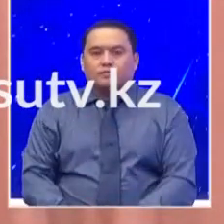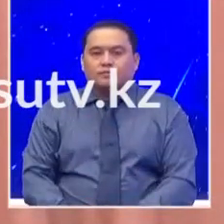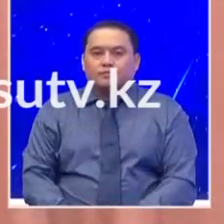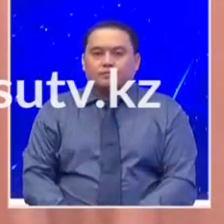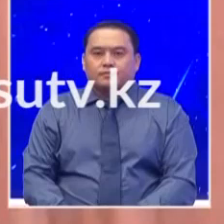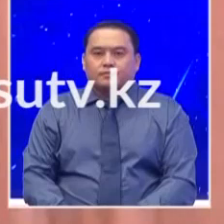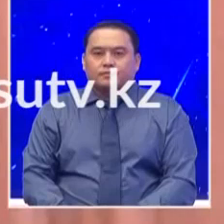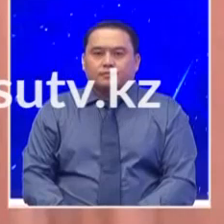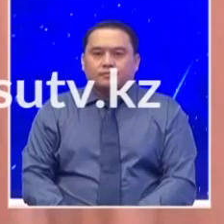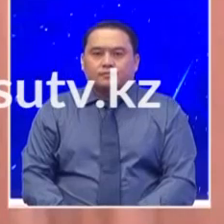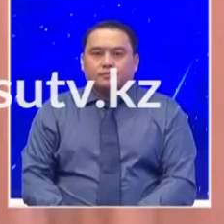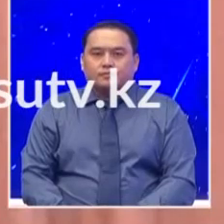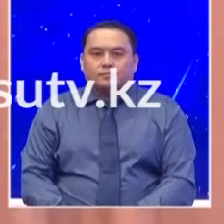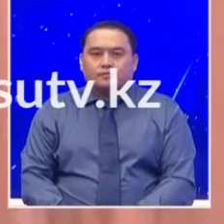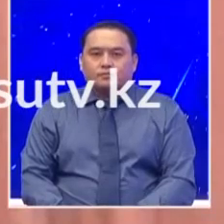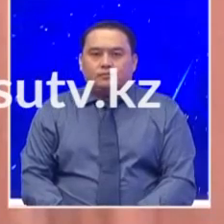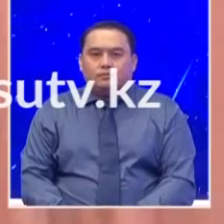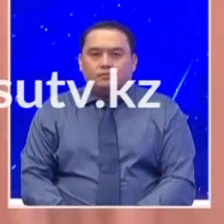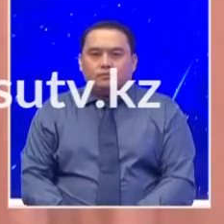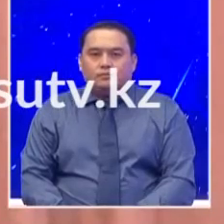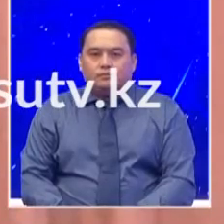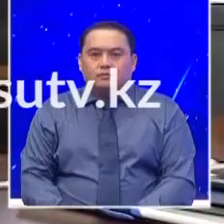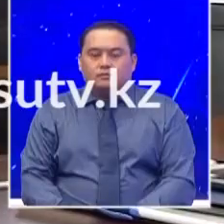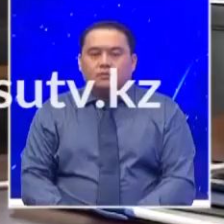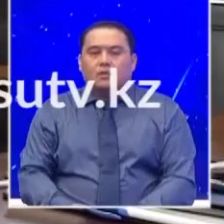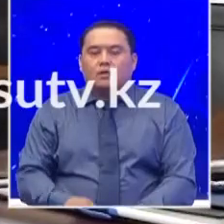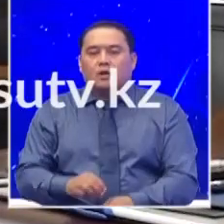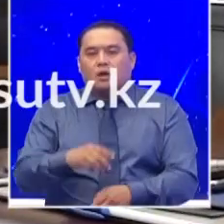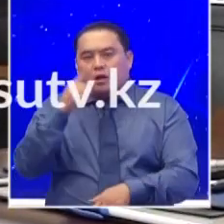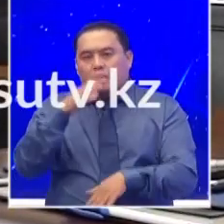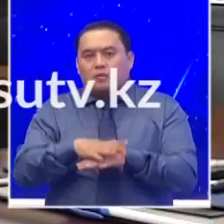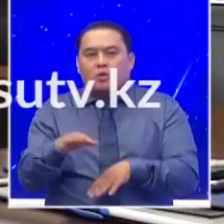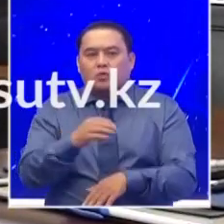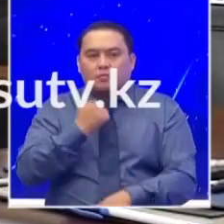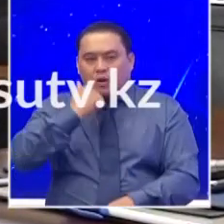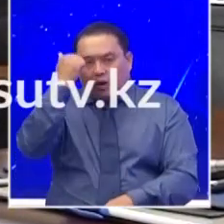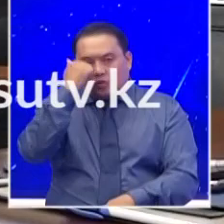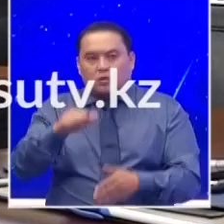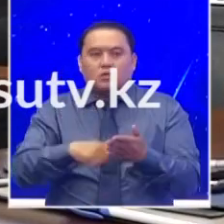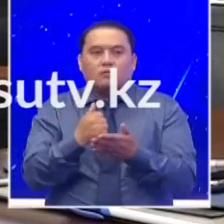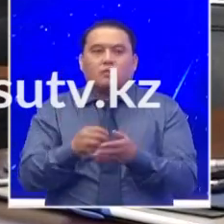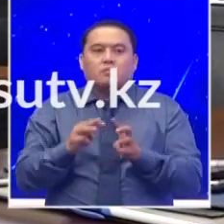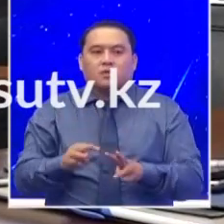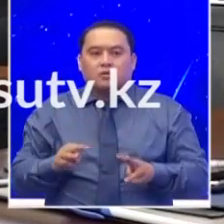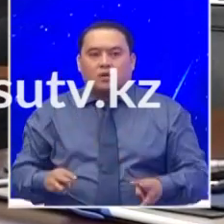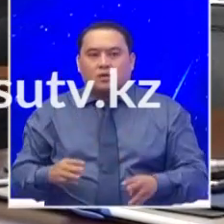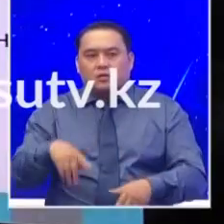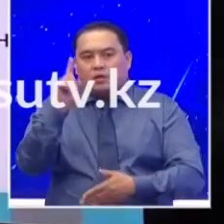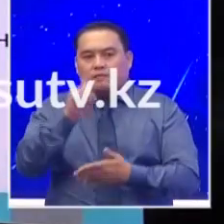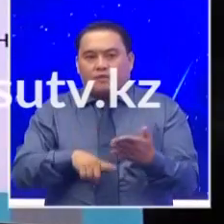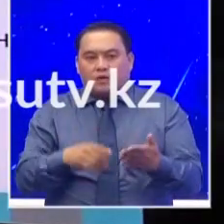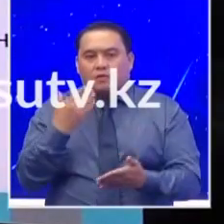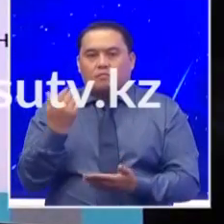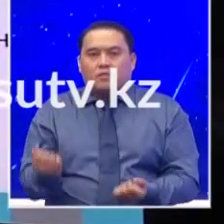Дорожная карта должна быть объемная, она много сфер охватывает. Амандык Баталов поблагодарил вице-премьера Казахстана за оказанное доверие